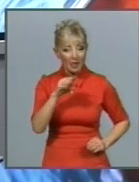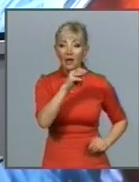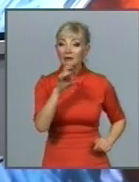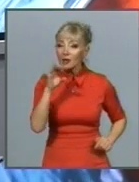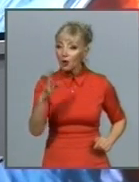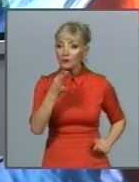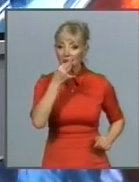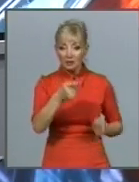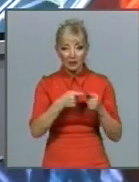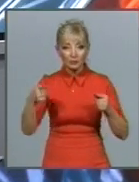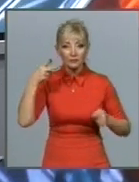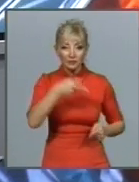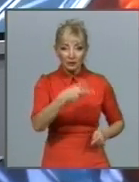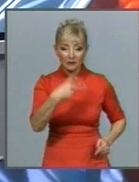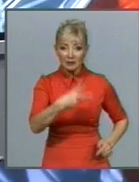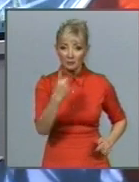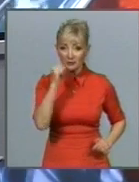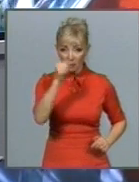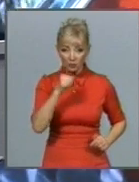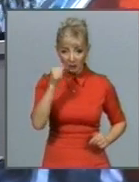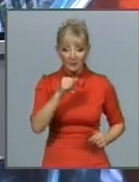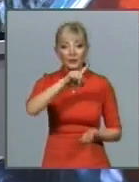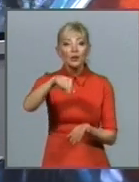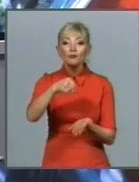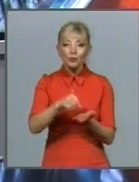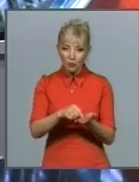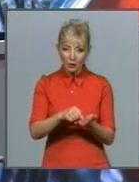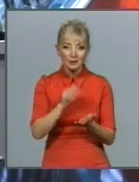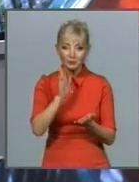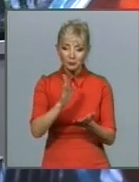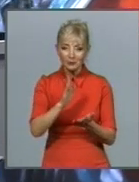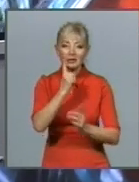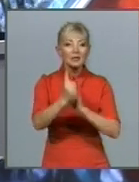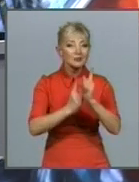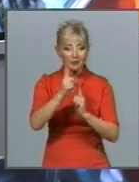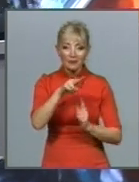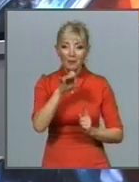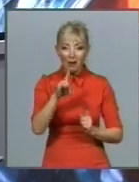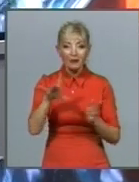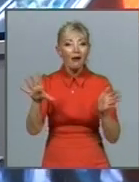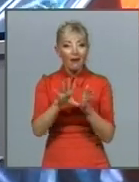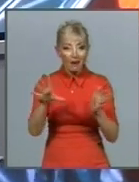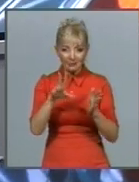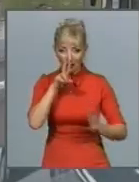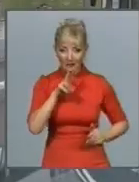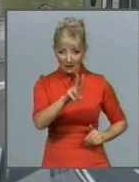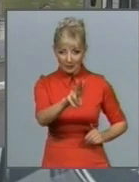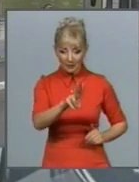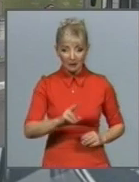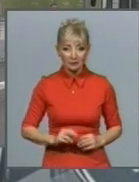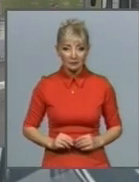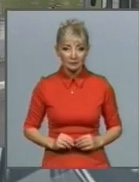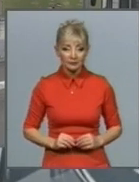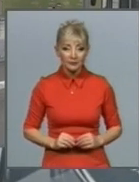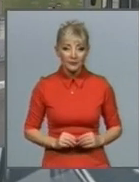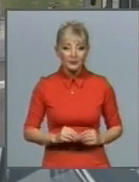Терехов, протягом 2021 року у мегаполісі суттєво зазнає оновлення парк міського електротранспорту.